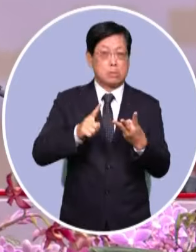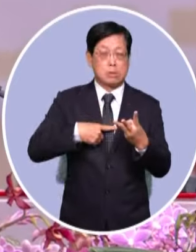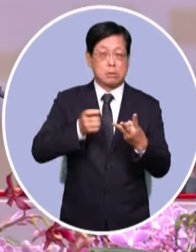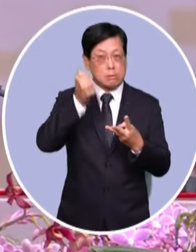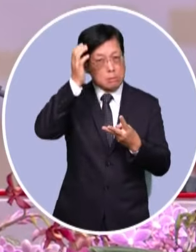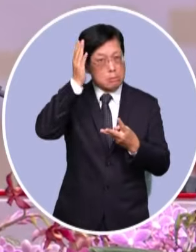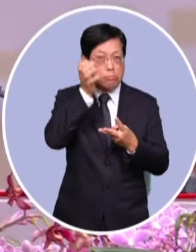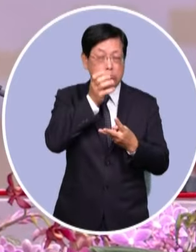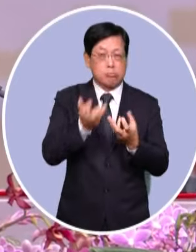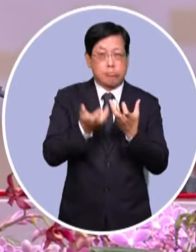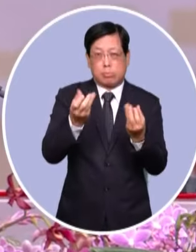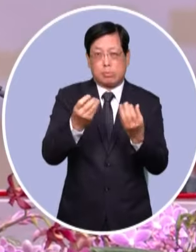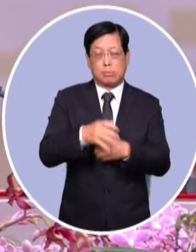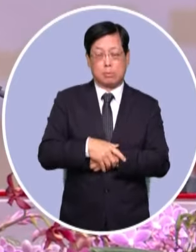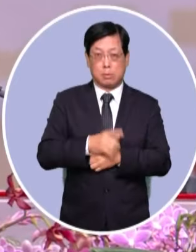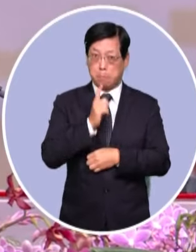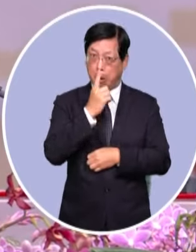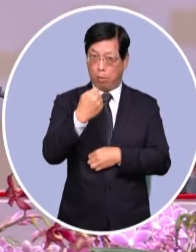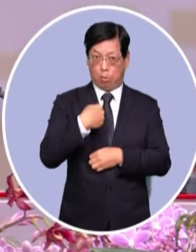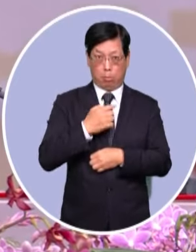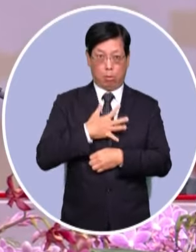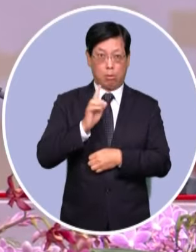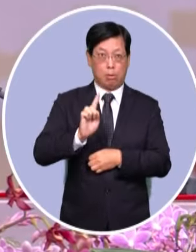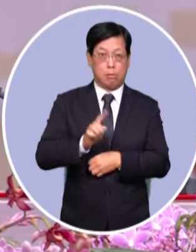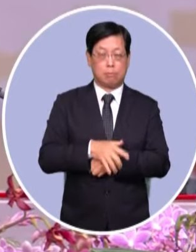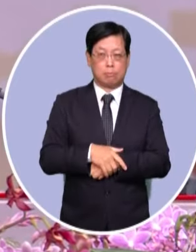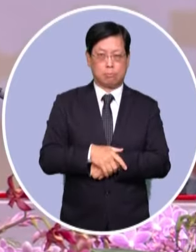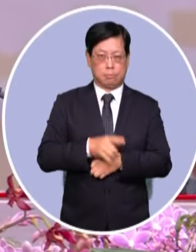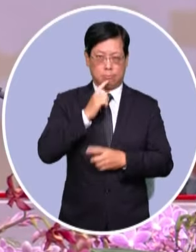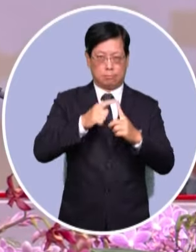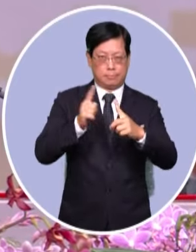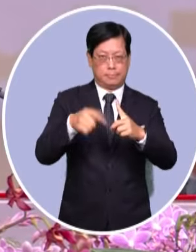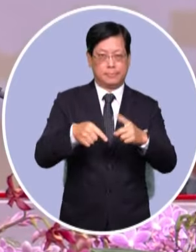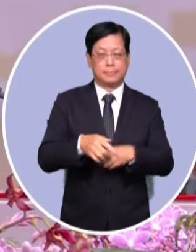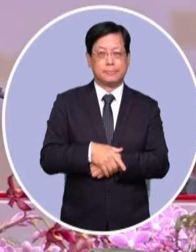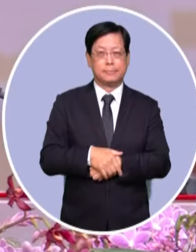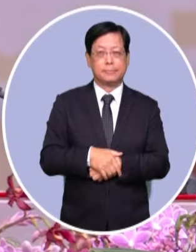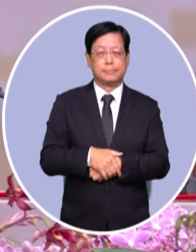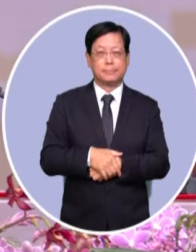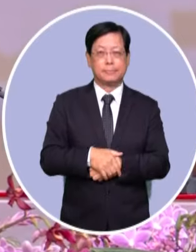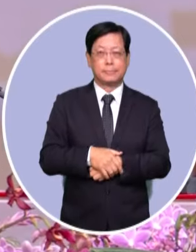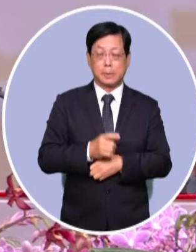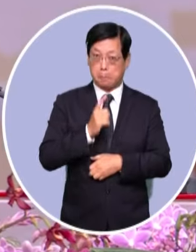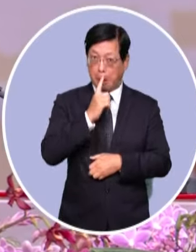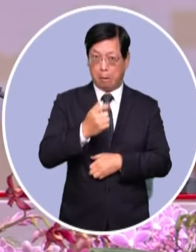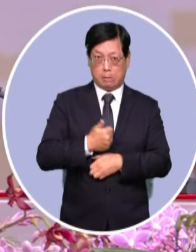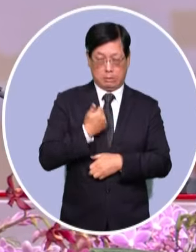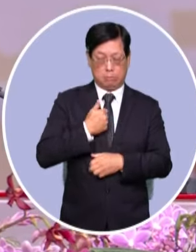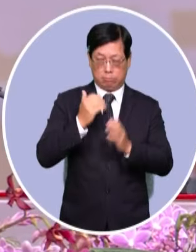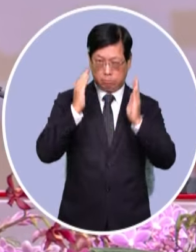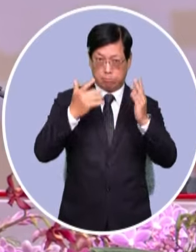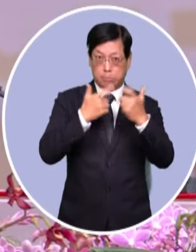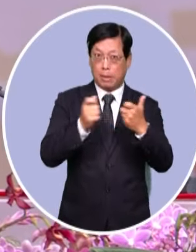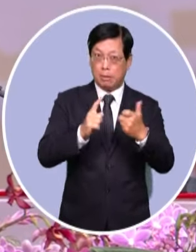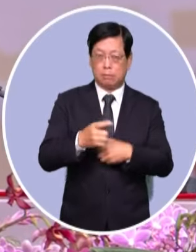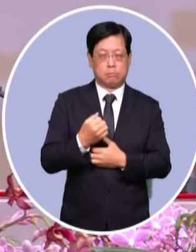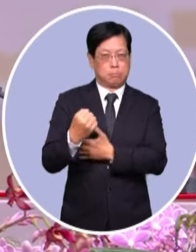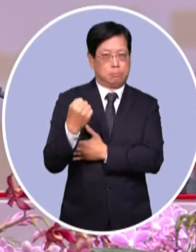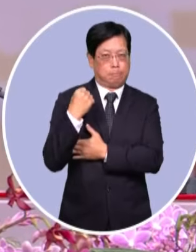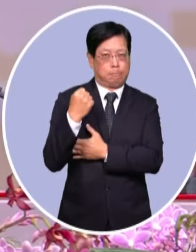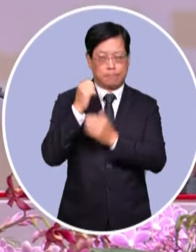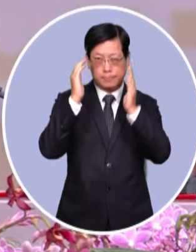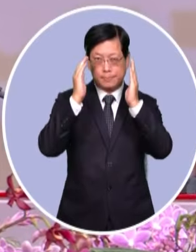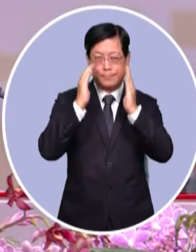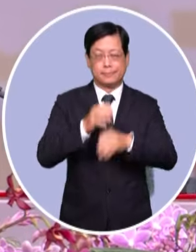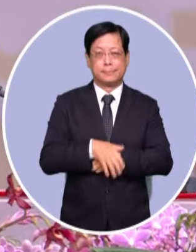炭，我们唯一有的就是人才，唯一愿意做的就是努力打